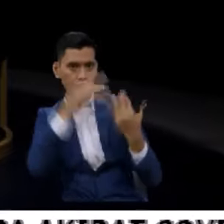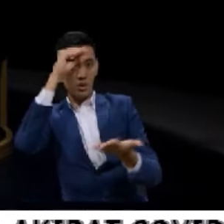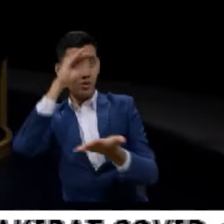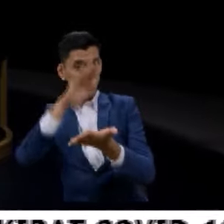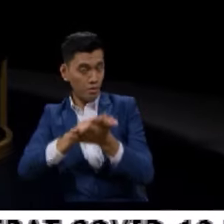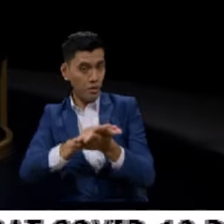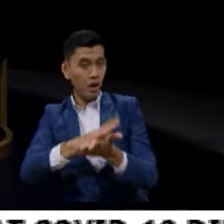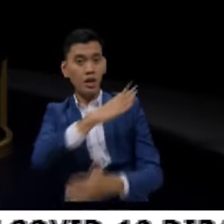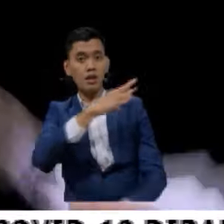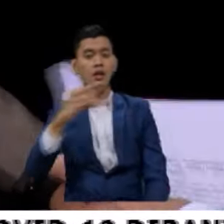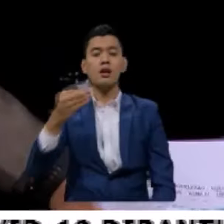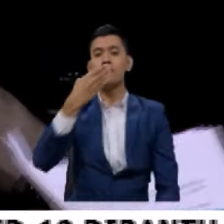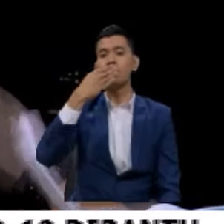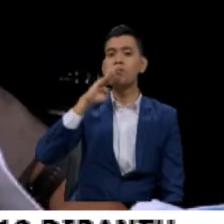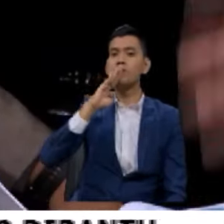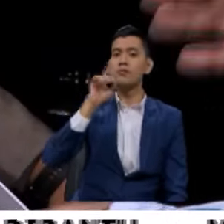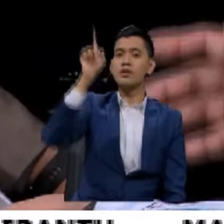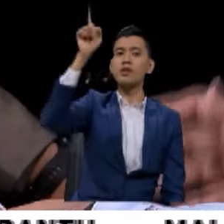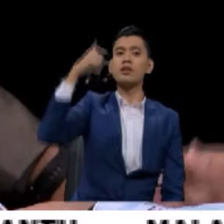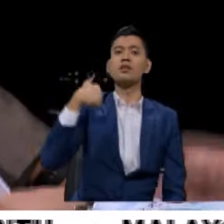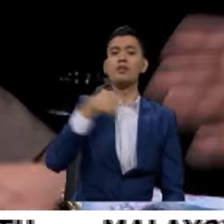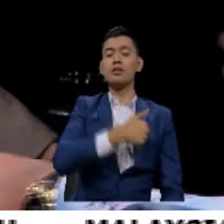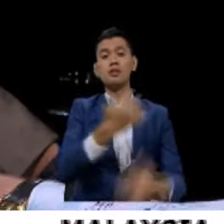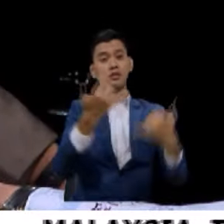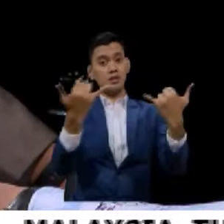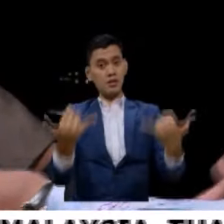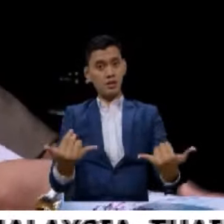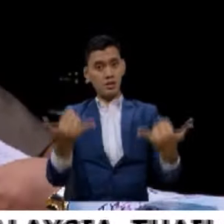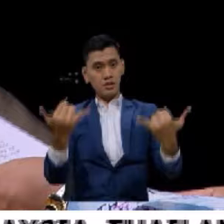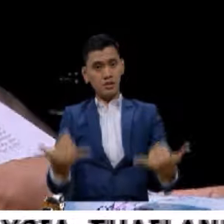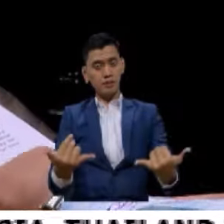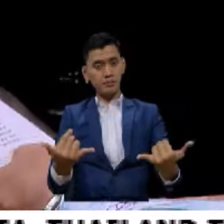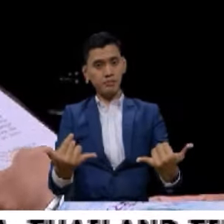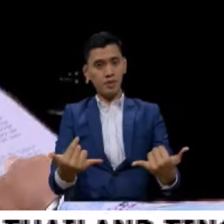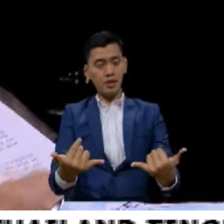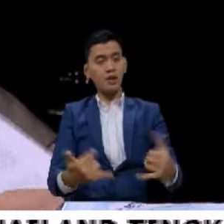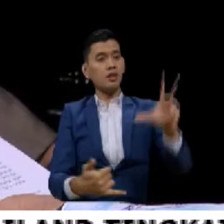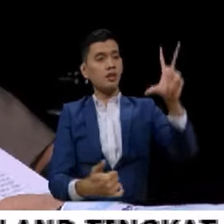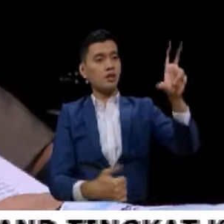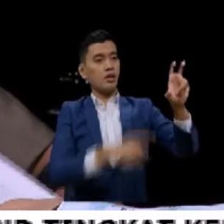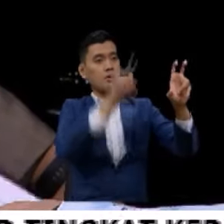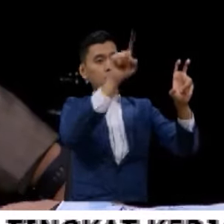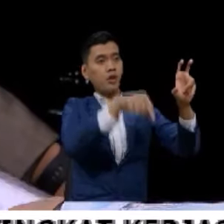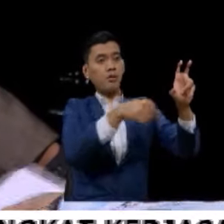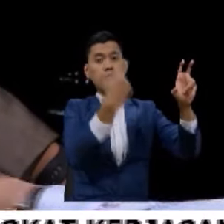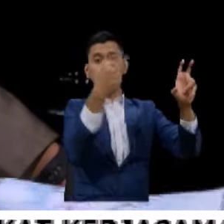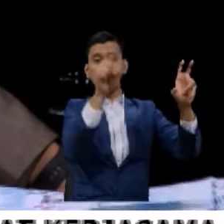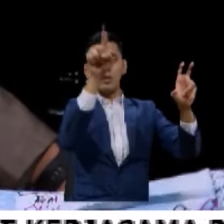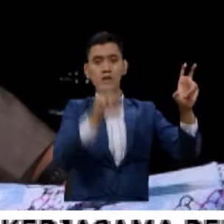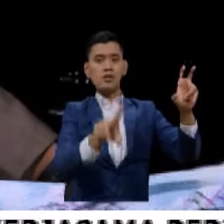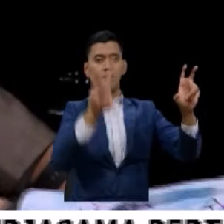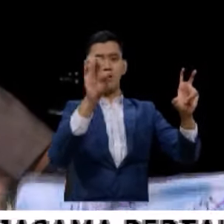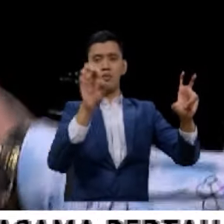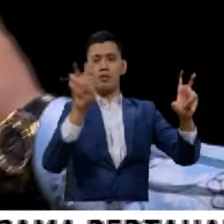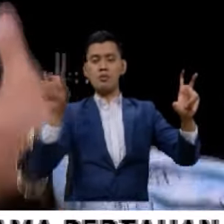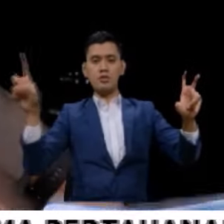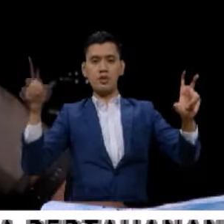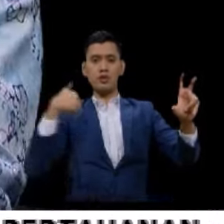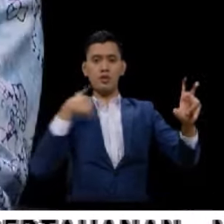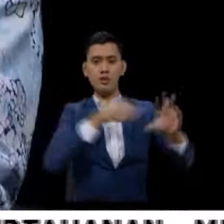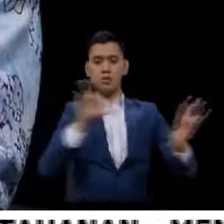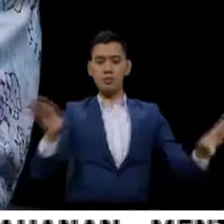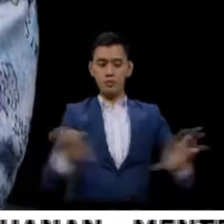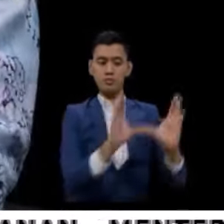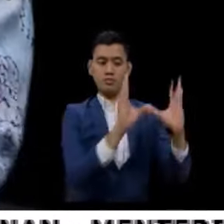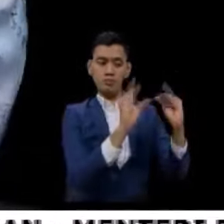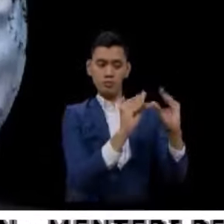Alhamdulillah sekarang kita sedang duduk untuk apa saya pada 30 Nov 21 Oke kita coba satu orang